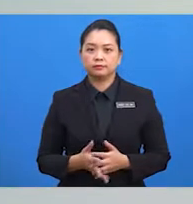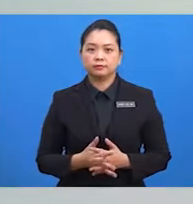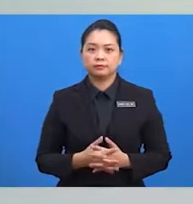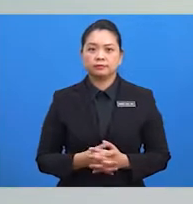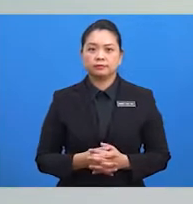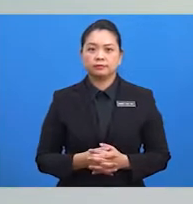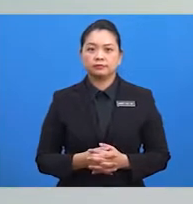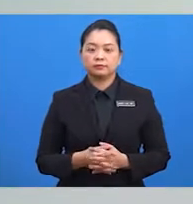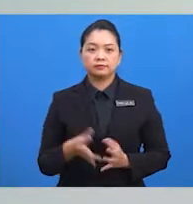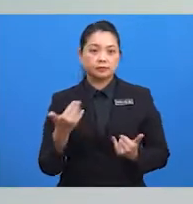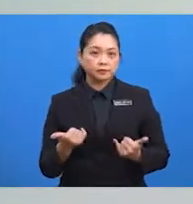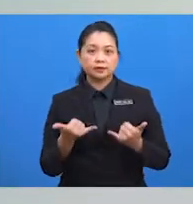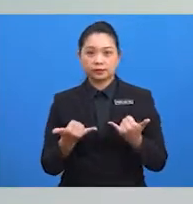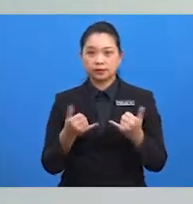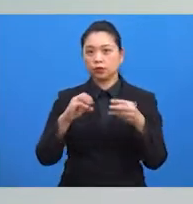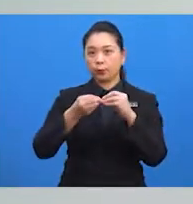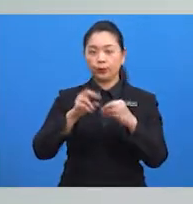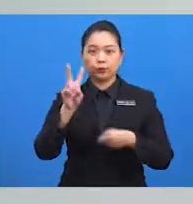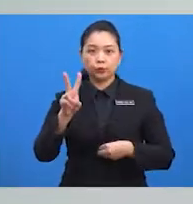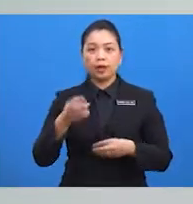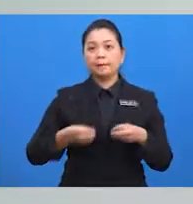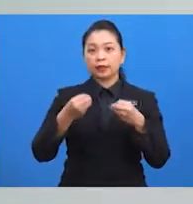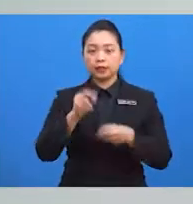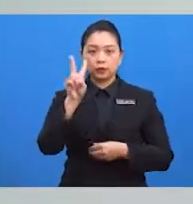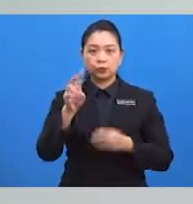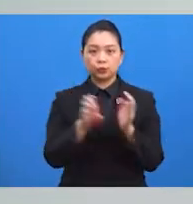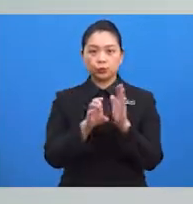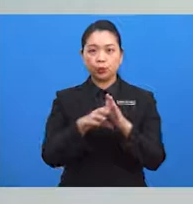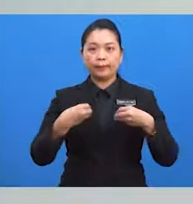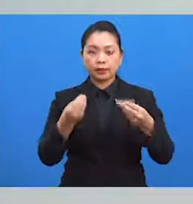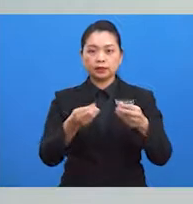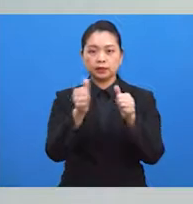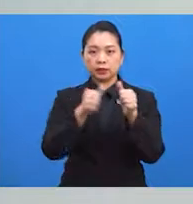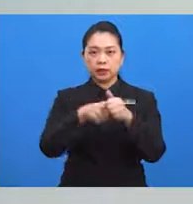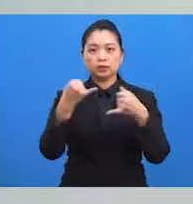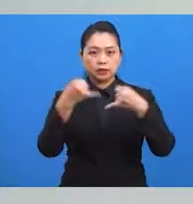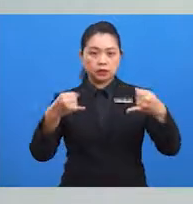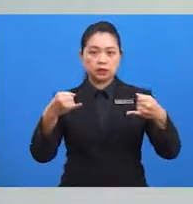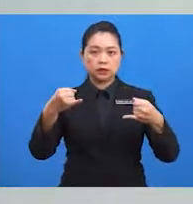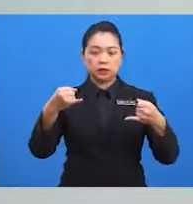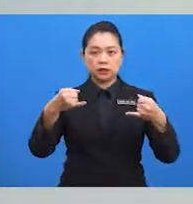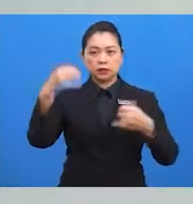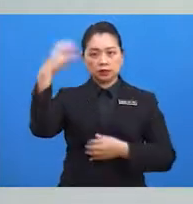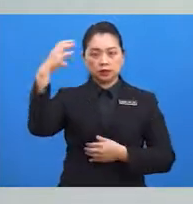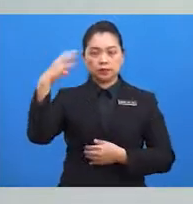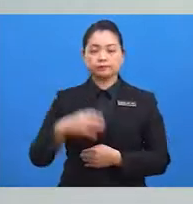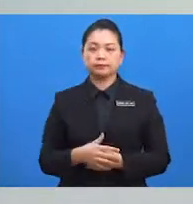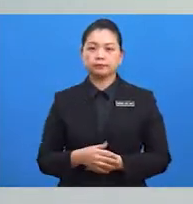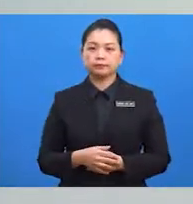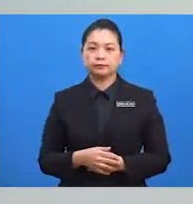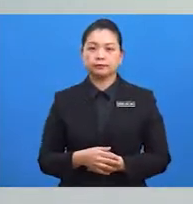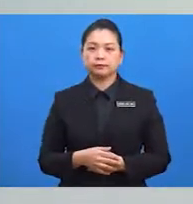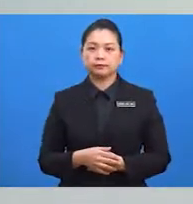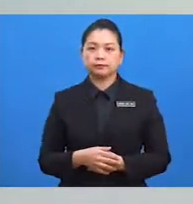Hai soal yang kedua Berikan dua contoh bagi setiap jenis sinaran berikut